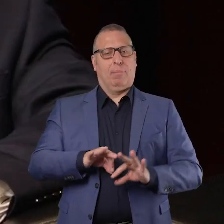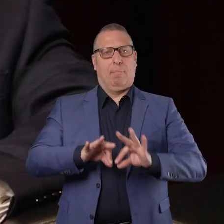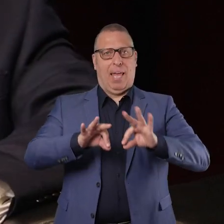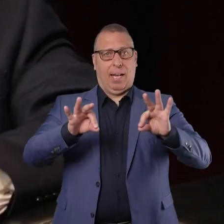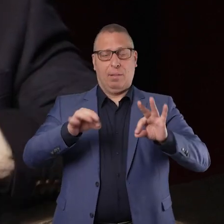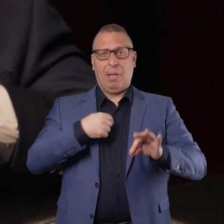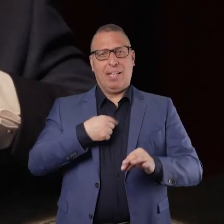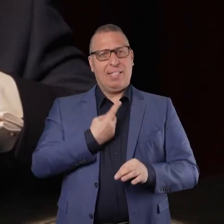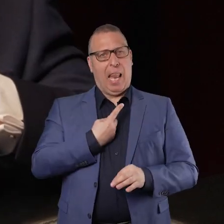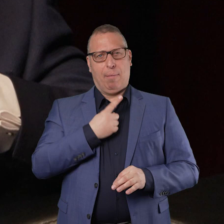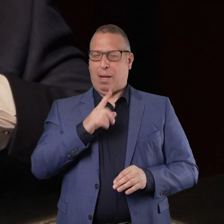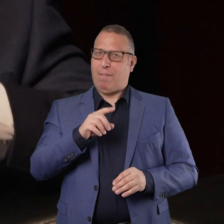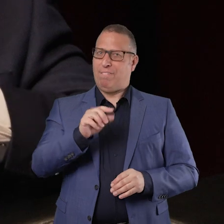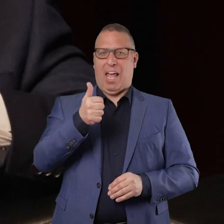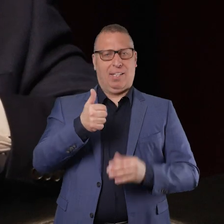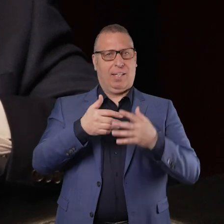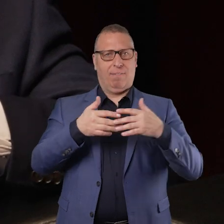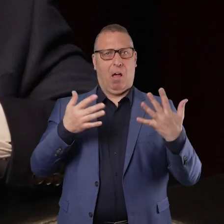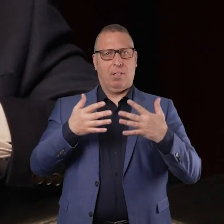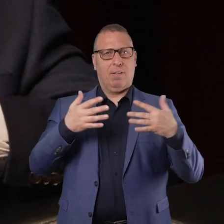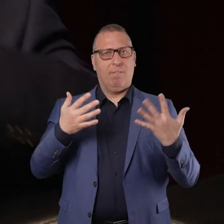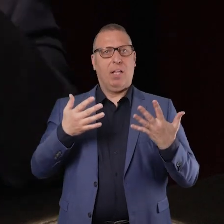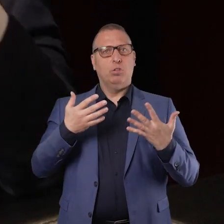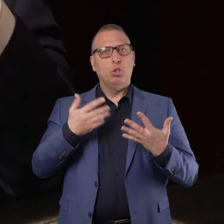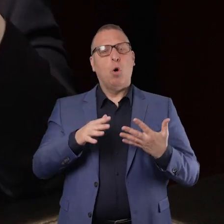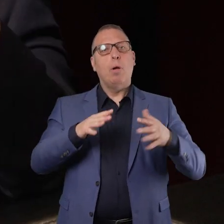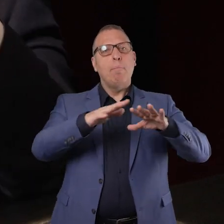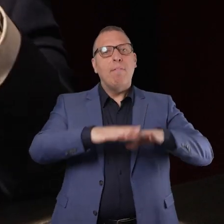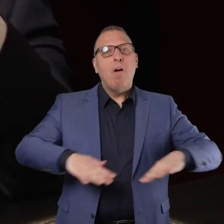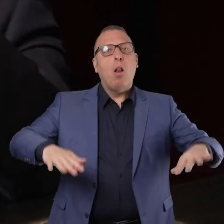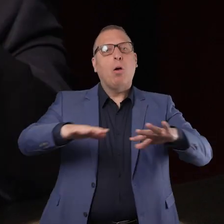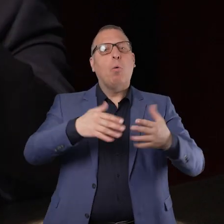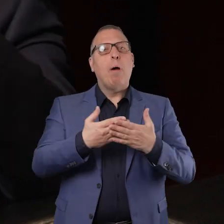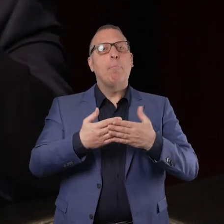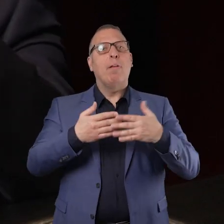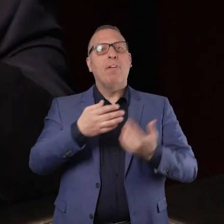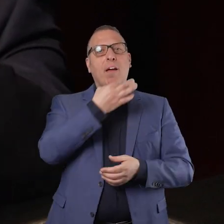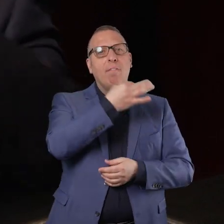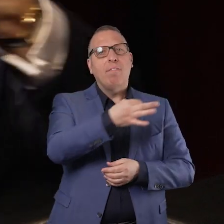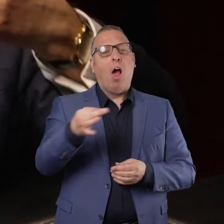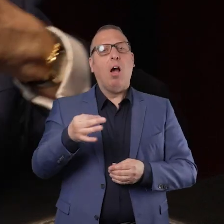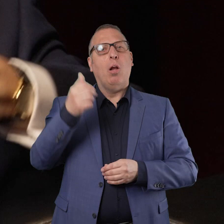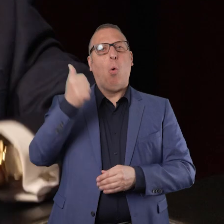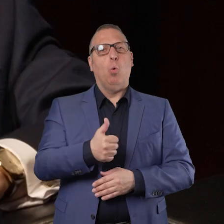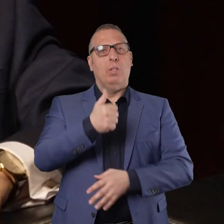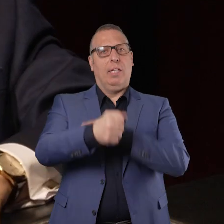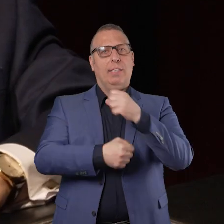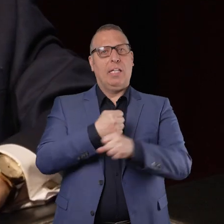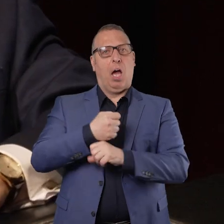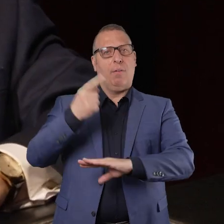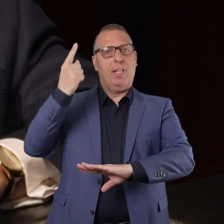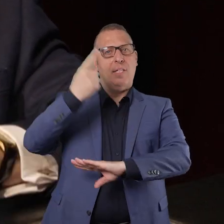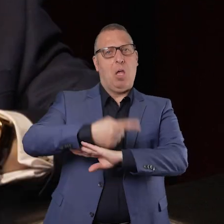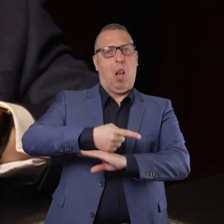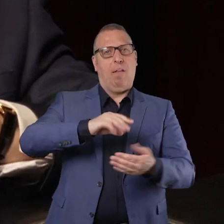Anwendung zu optimieren. Was für mich aber auch entscheidend ist, wenn man jetzt sagt, in der Bevölkerung würde ich fragen, 100 Jahre